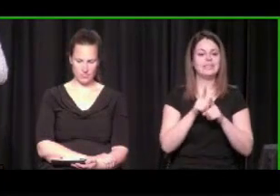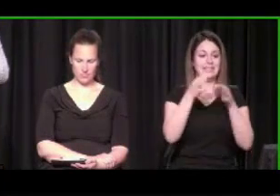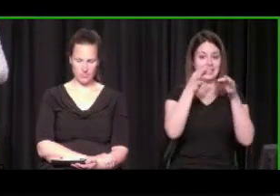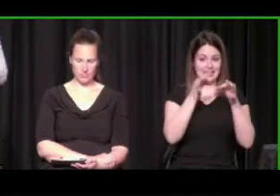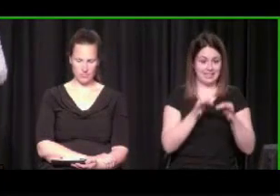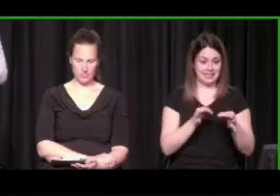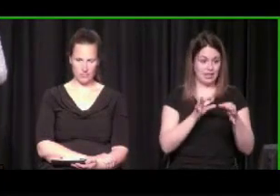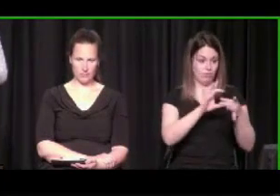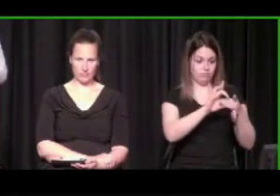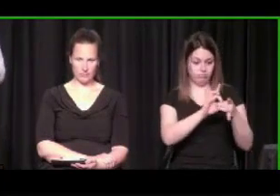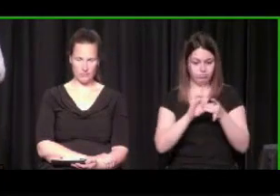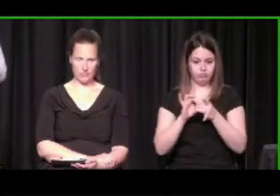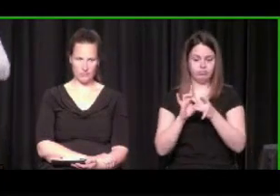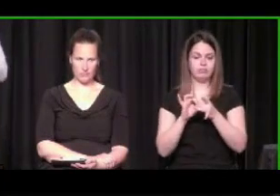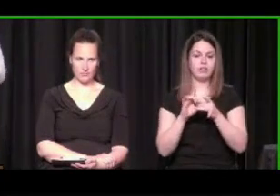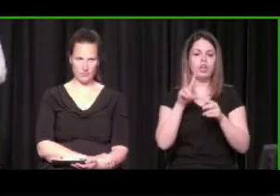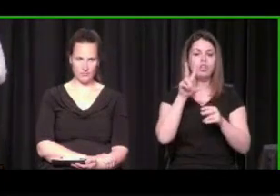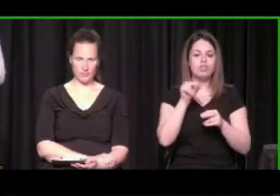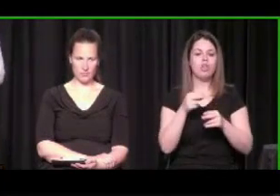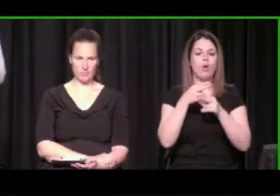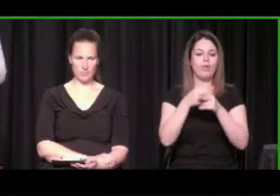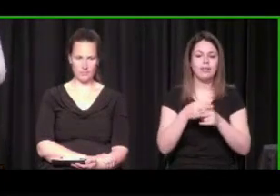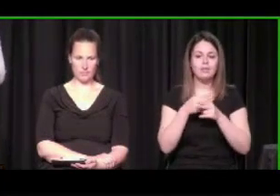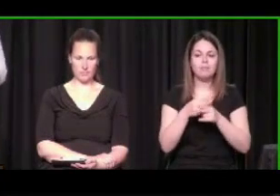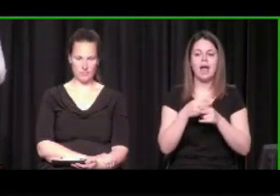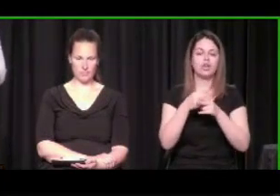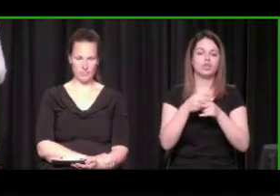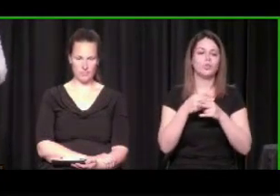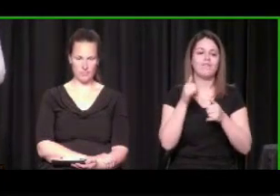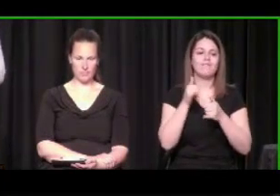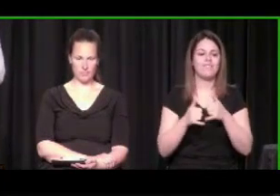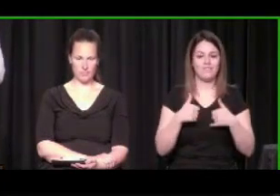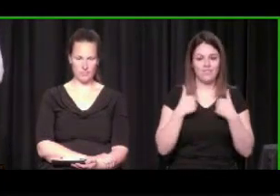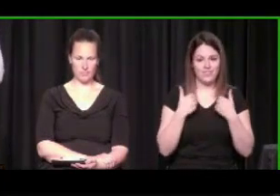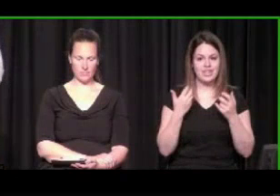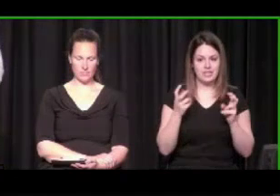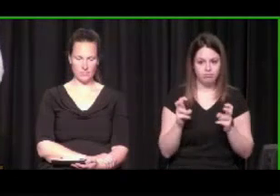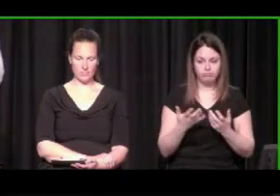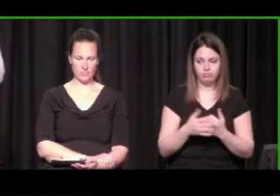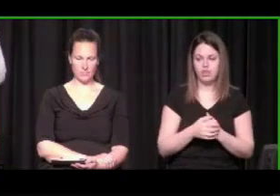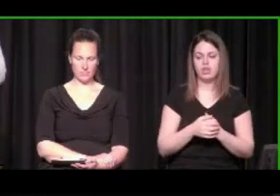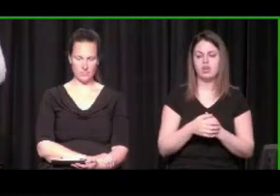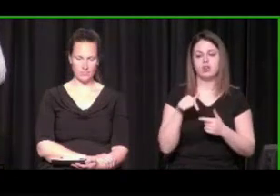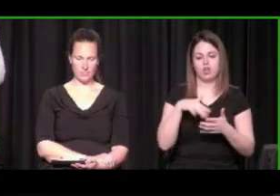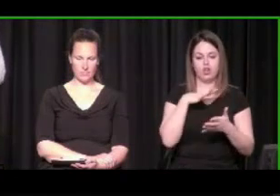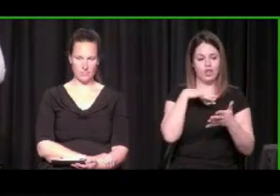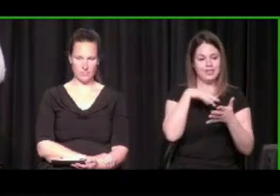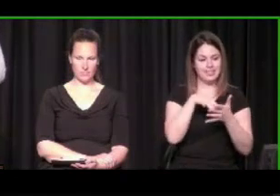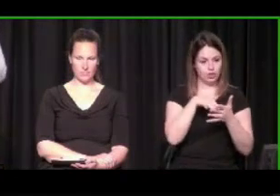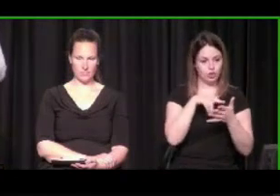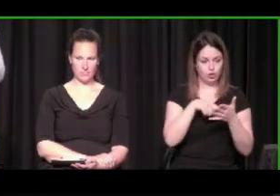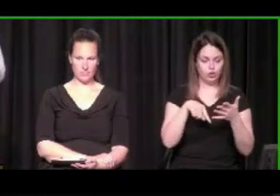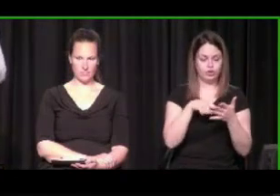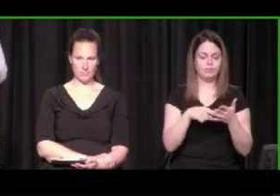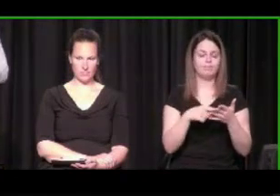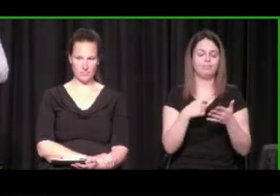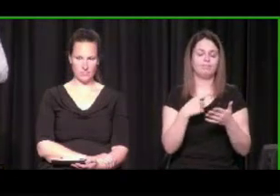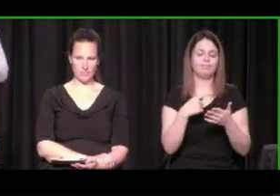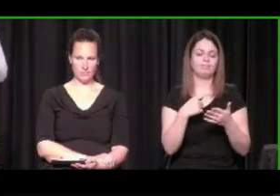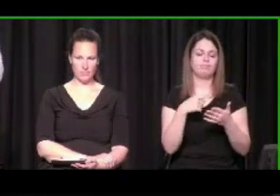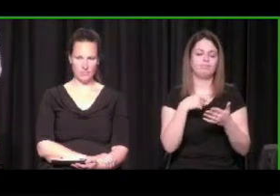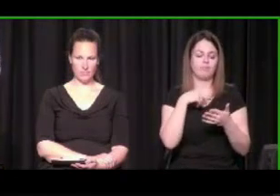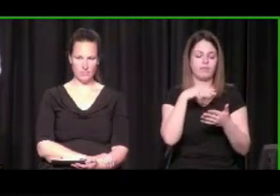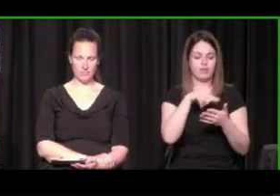décisions relatives au non-traitement ou aux soins de fin de vie, et il y a une étude notamment là-dessus là, qui est assez révélatrice, qui met de l'avant